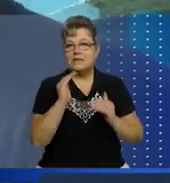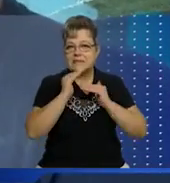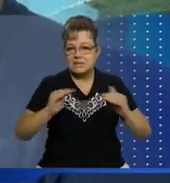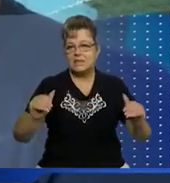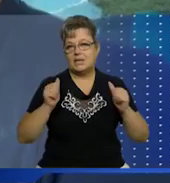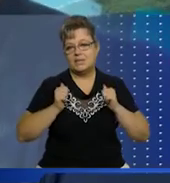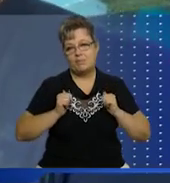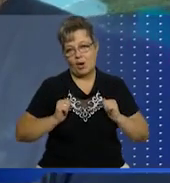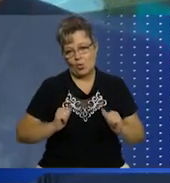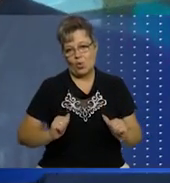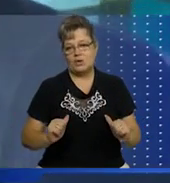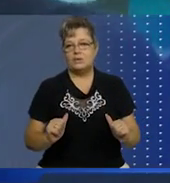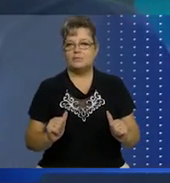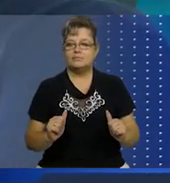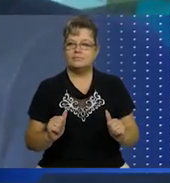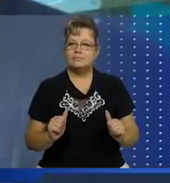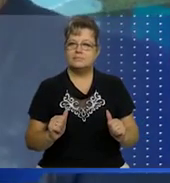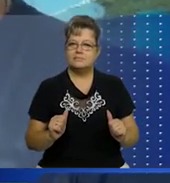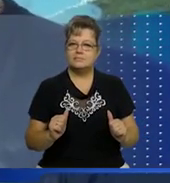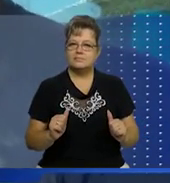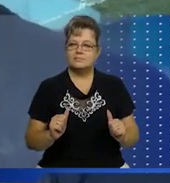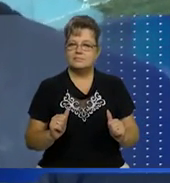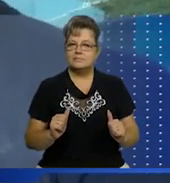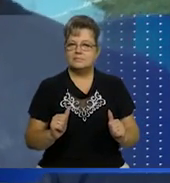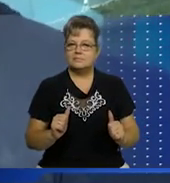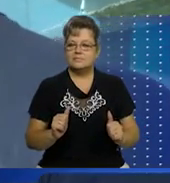потому что тихо, спокойно, уже все